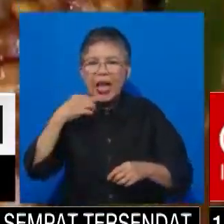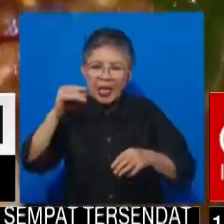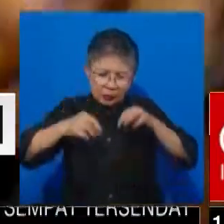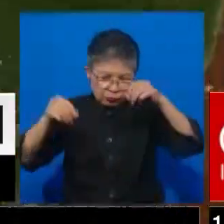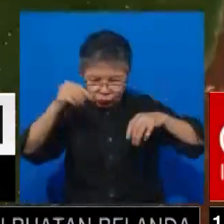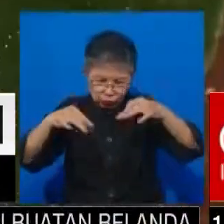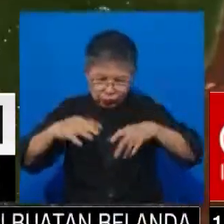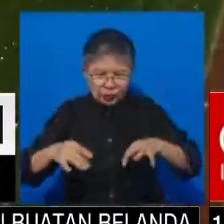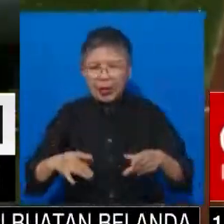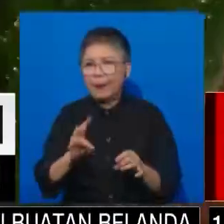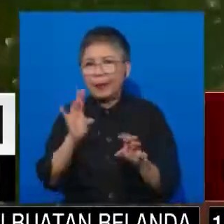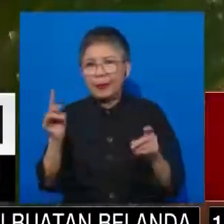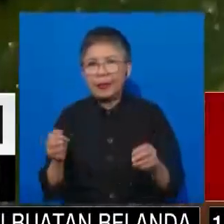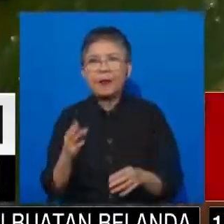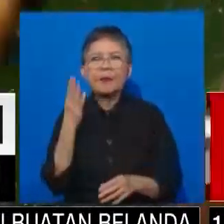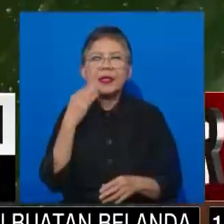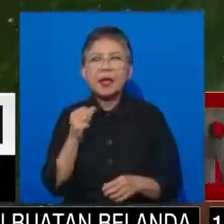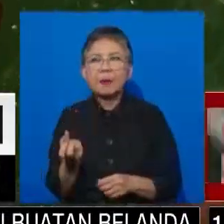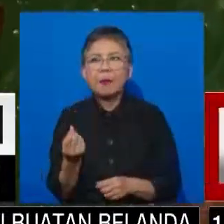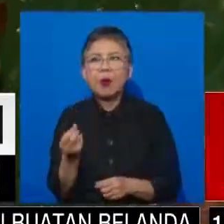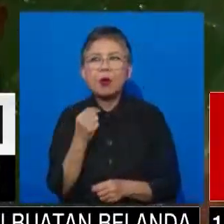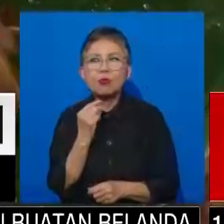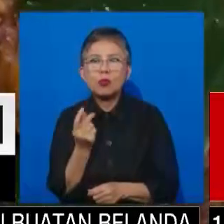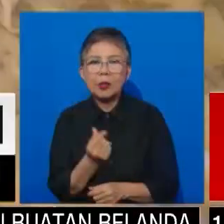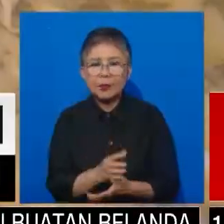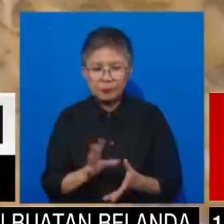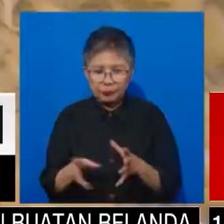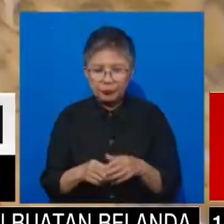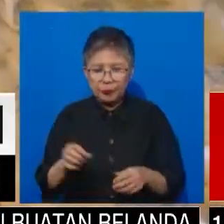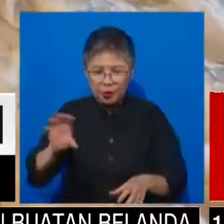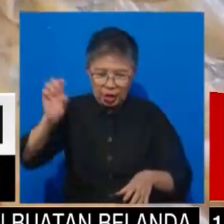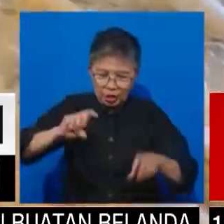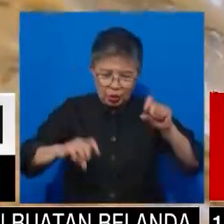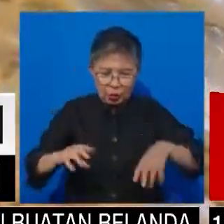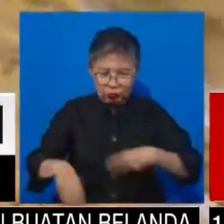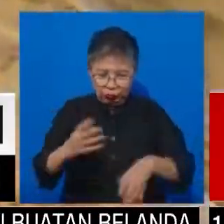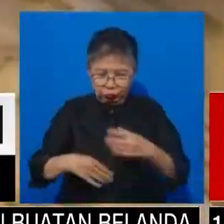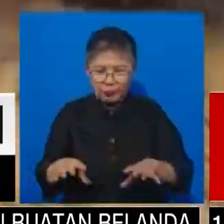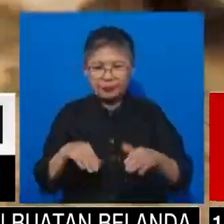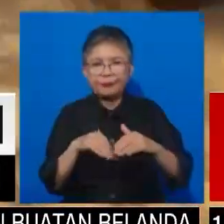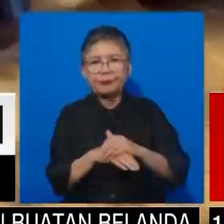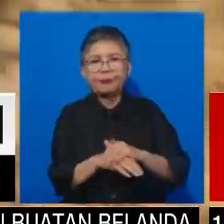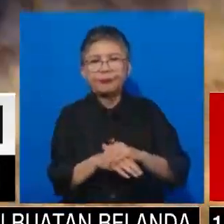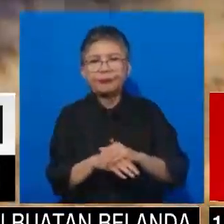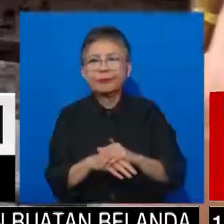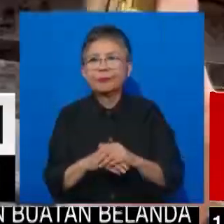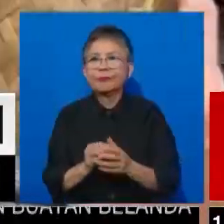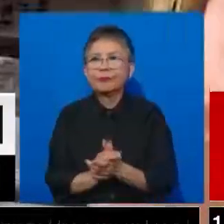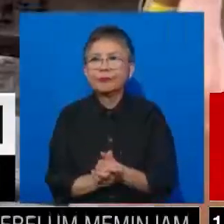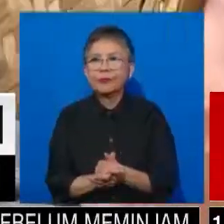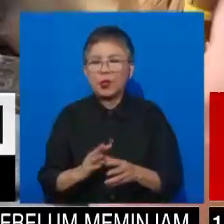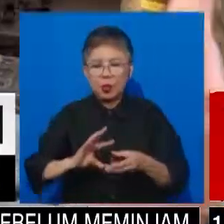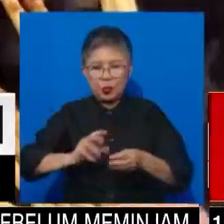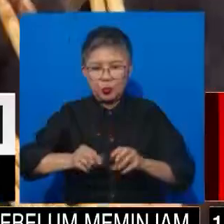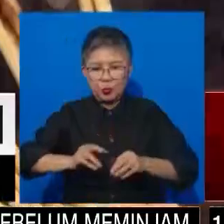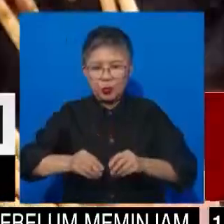lada, penyedap, dan minyak bawang putih. Daging ayam diberi kecap dan diaduk, lalu disimpan di atas kulit lemak, kemudian digulung